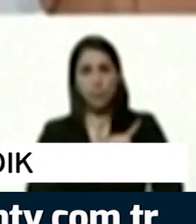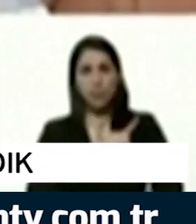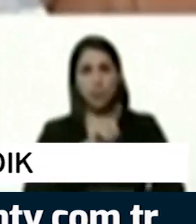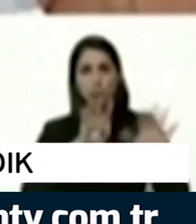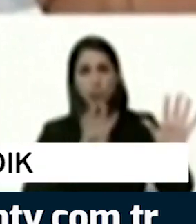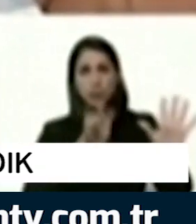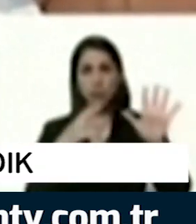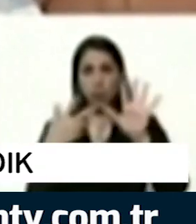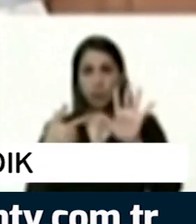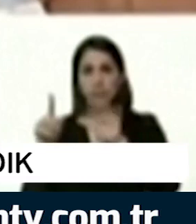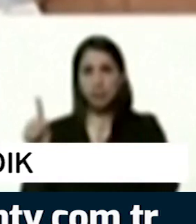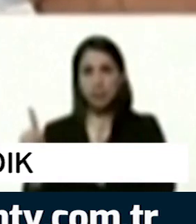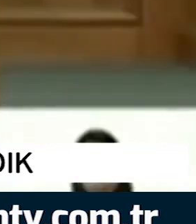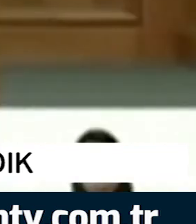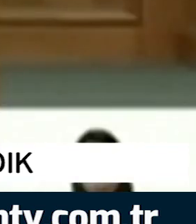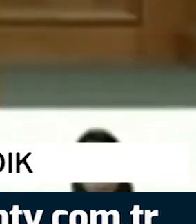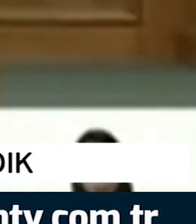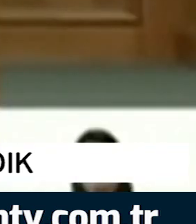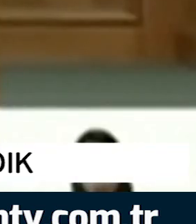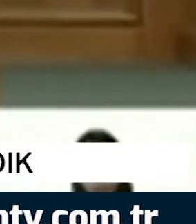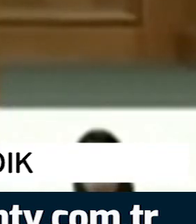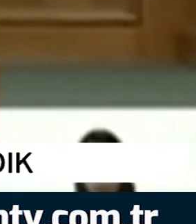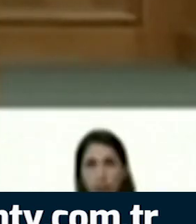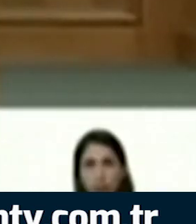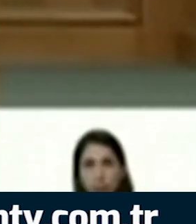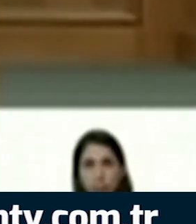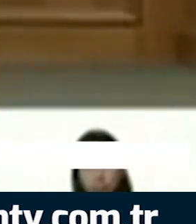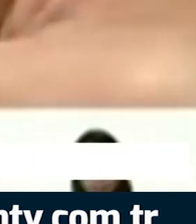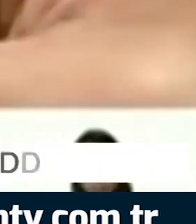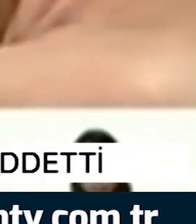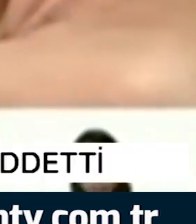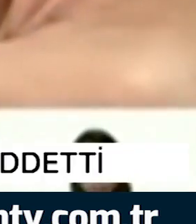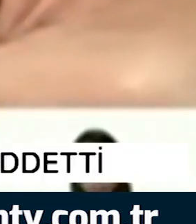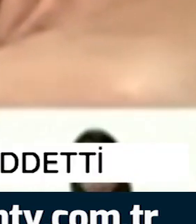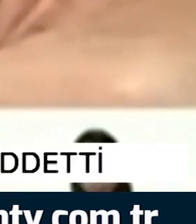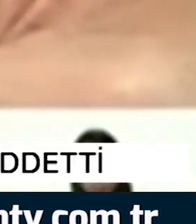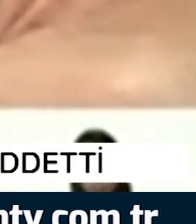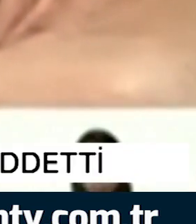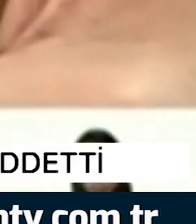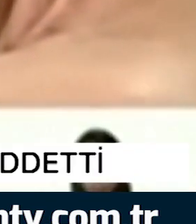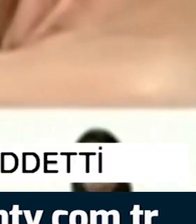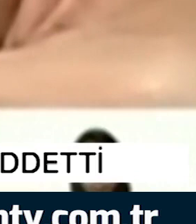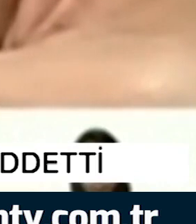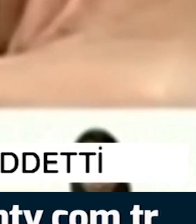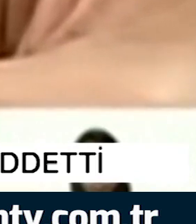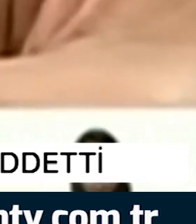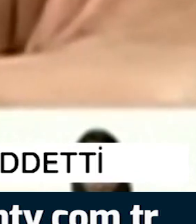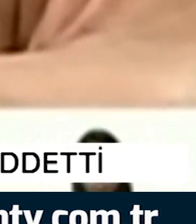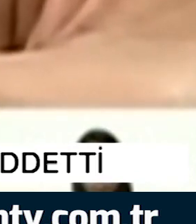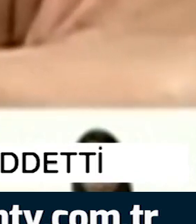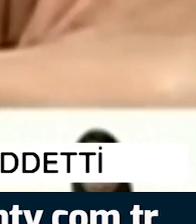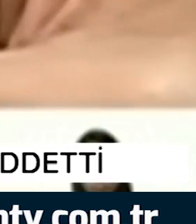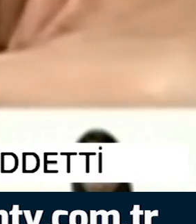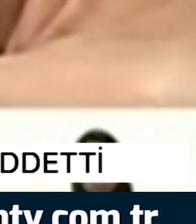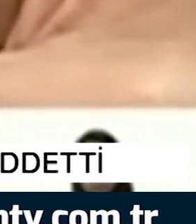yakalananların Jordan kudrow Hatta eski bir Amerikan askerinin komutasında olduğu ileri sürüldü Amerika Birleşik Devletleri'nde özel